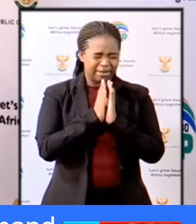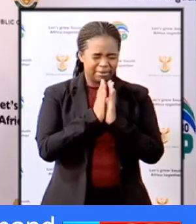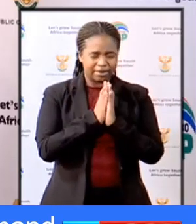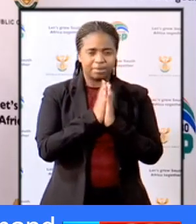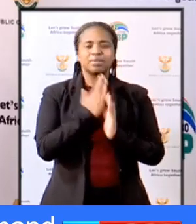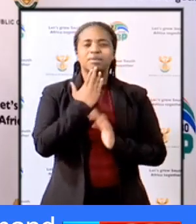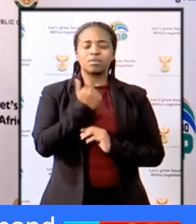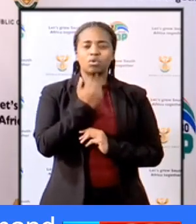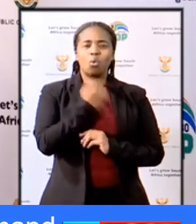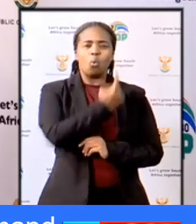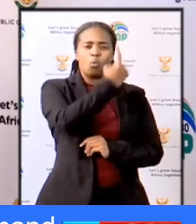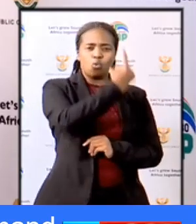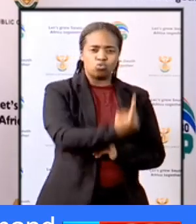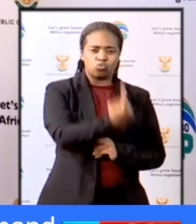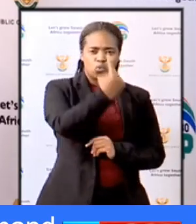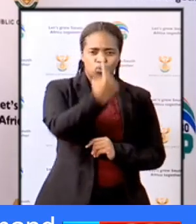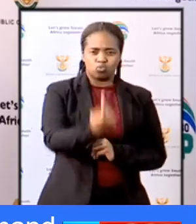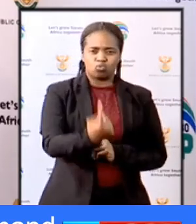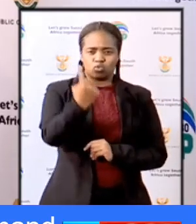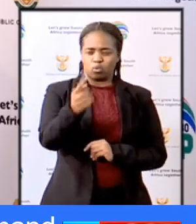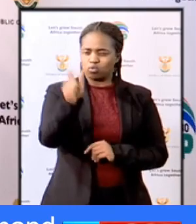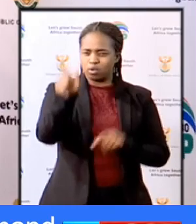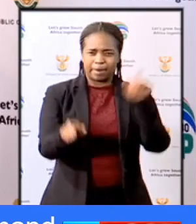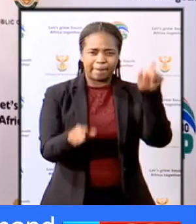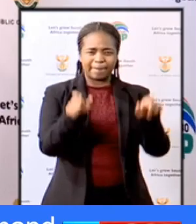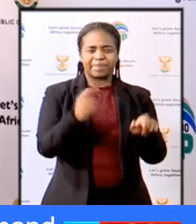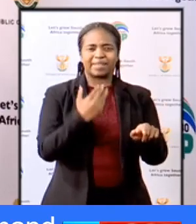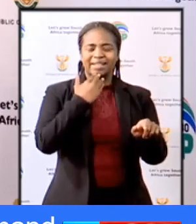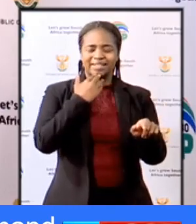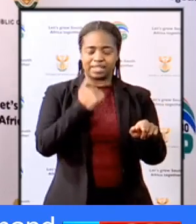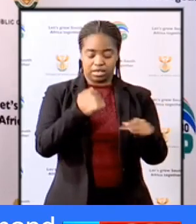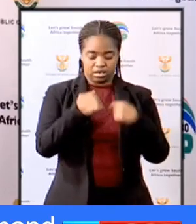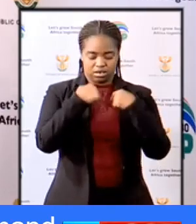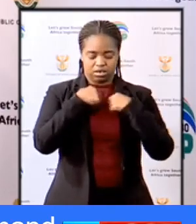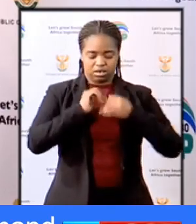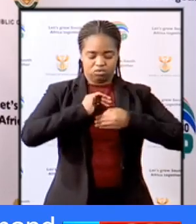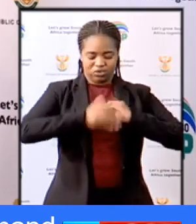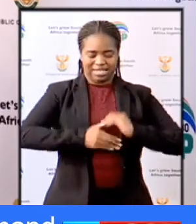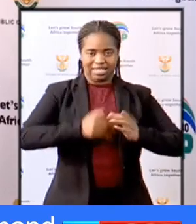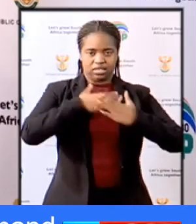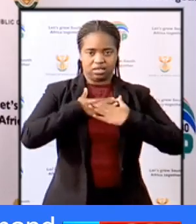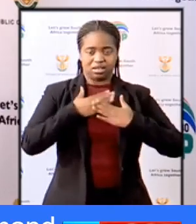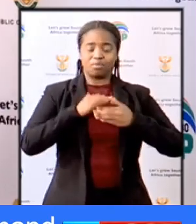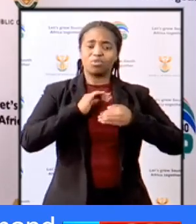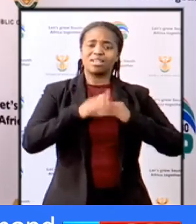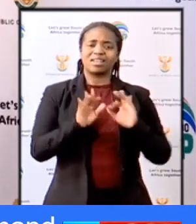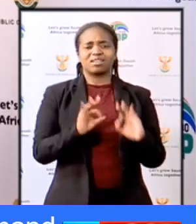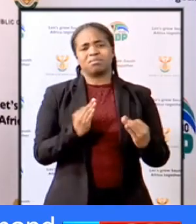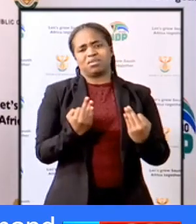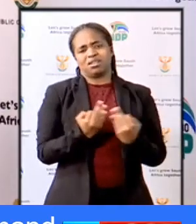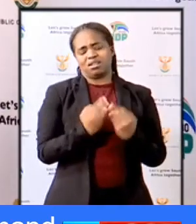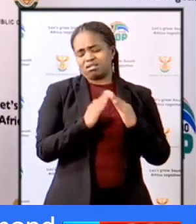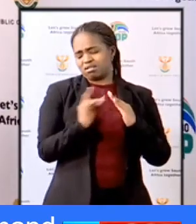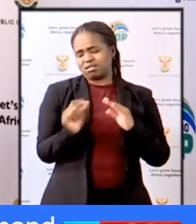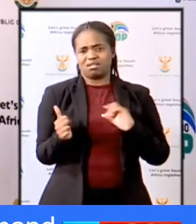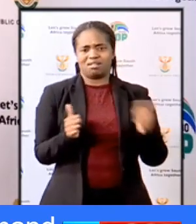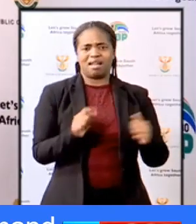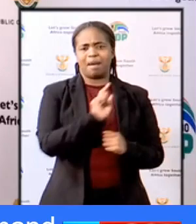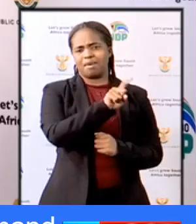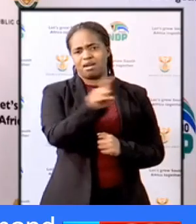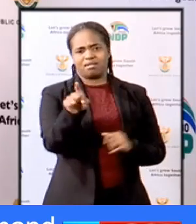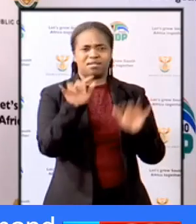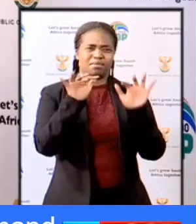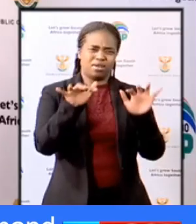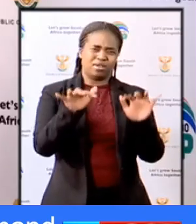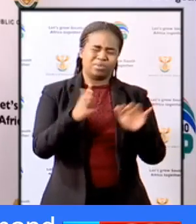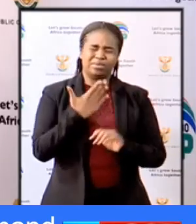thina umuntu nomuntu athathe inyathelo zokuzivikela nezokuvikela abanye